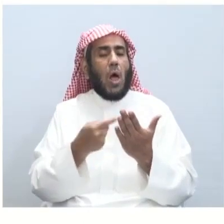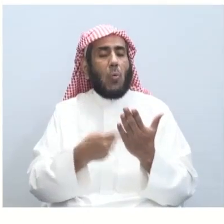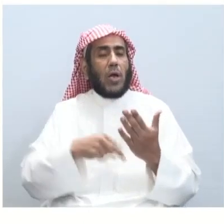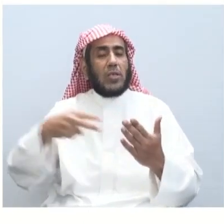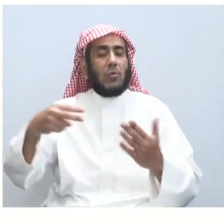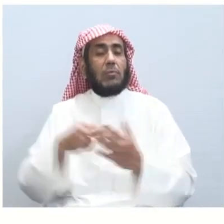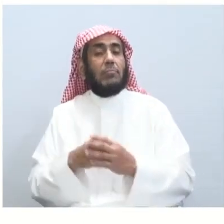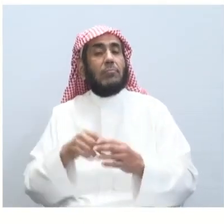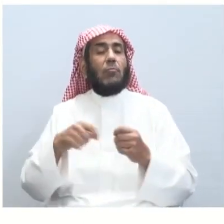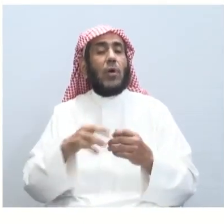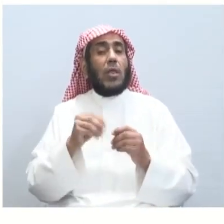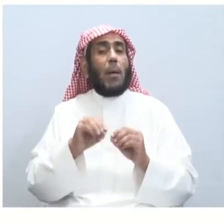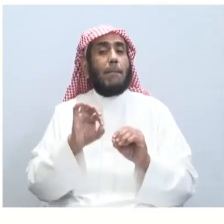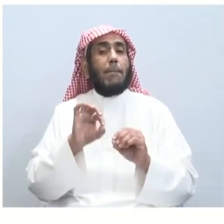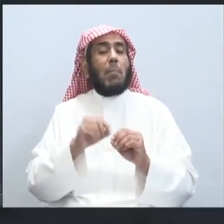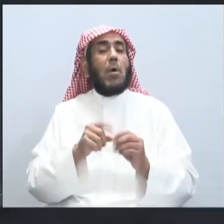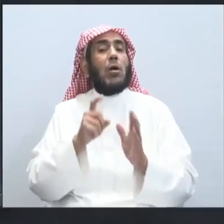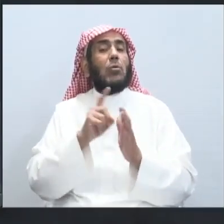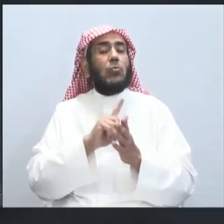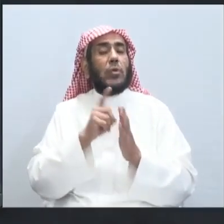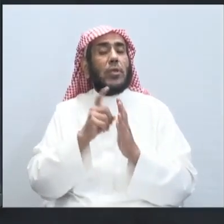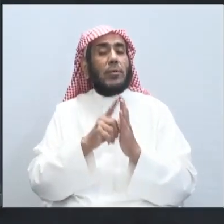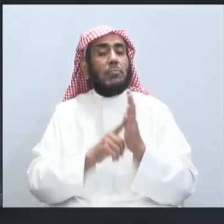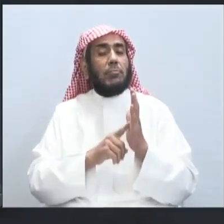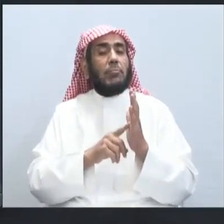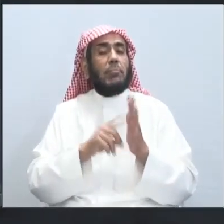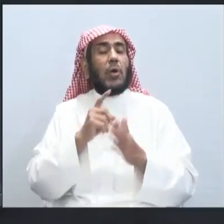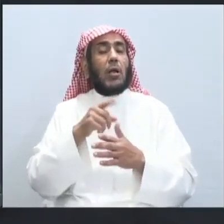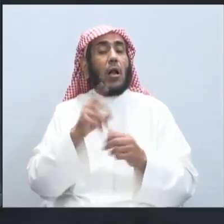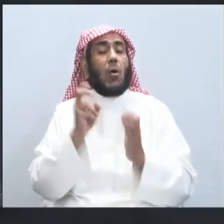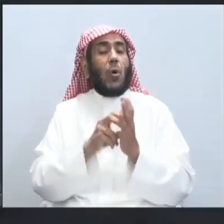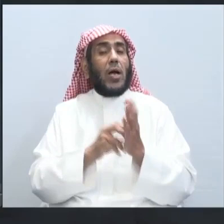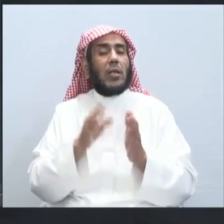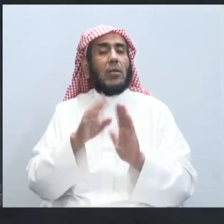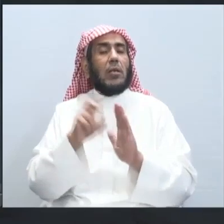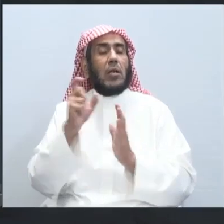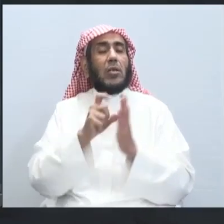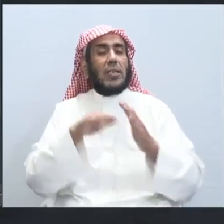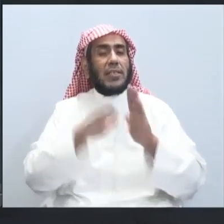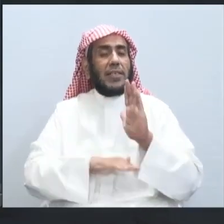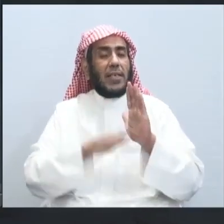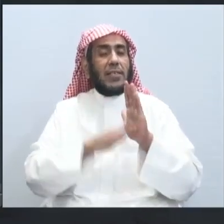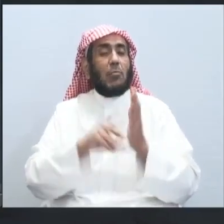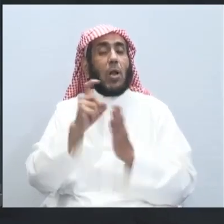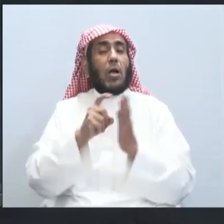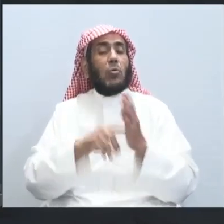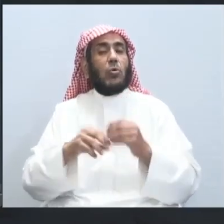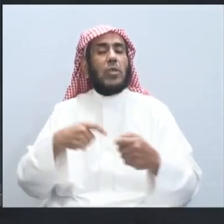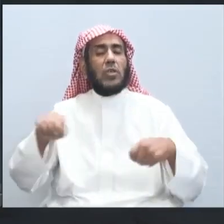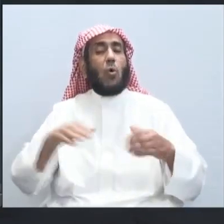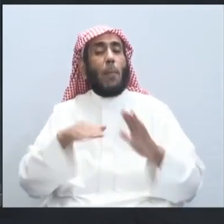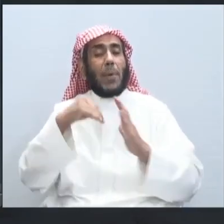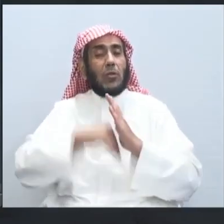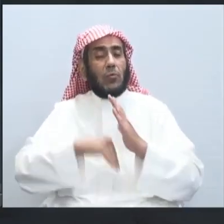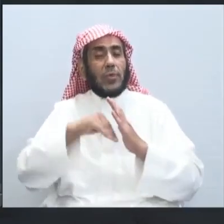وغيرها فهذا مما ينظم هذه القواعد القانونيه مندرجه تحت القانون التجاري وما